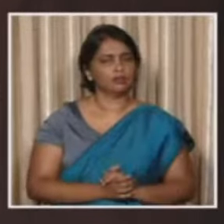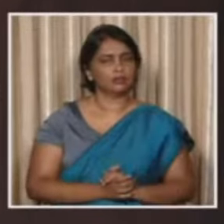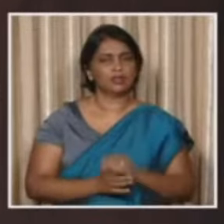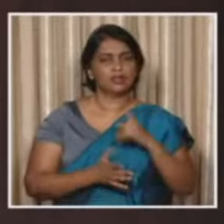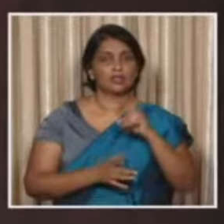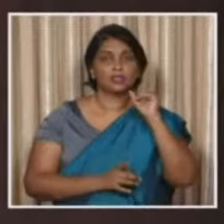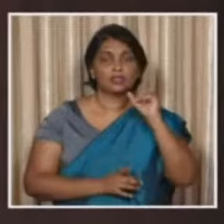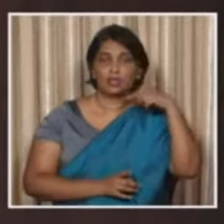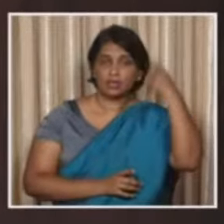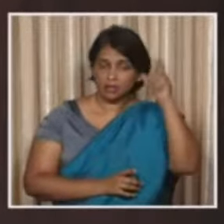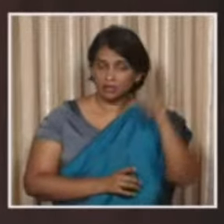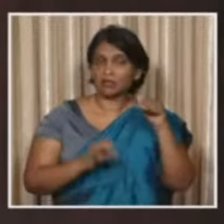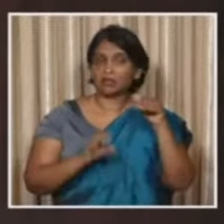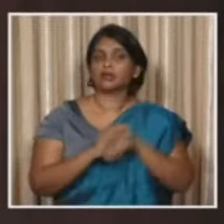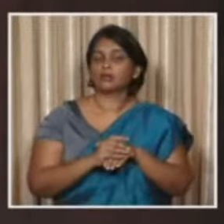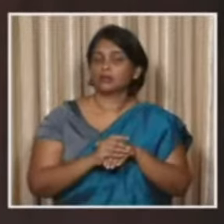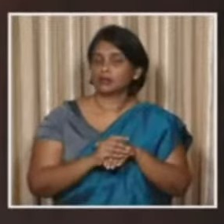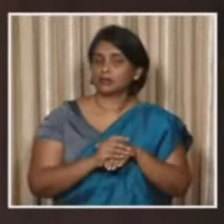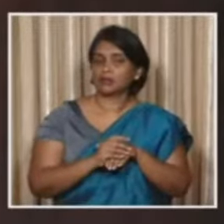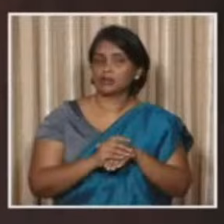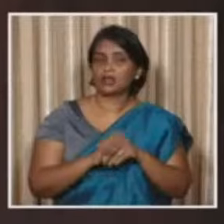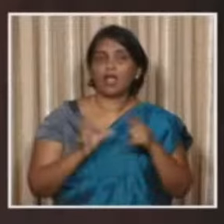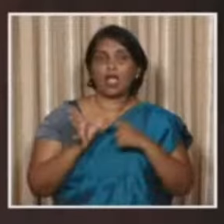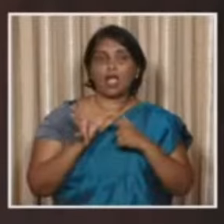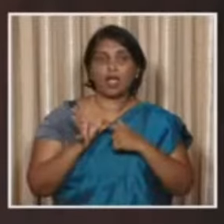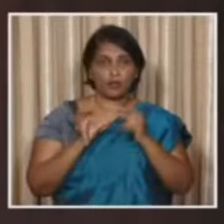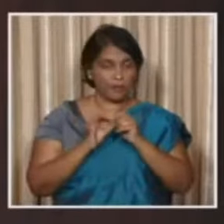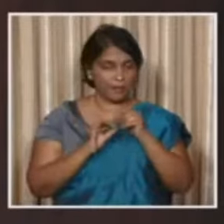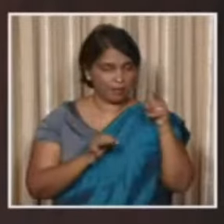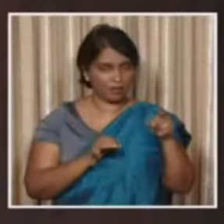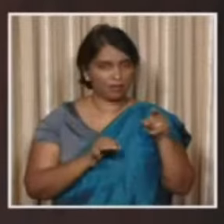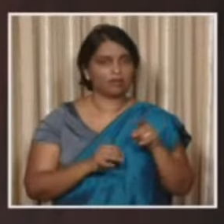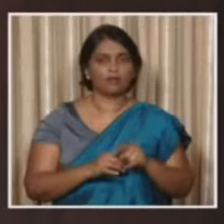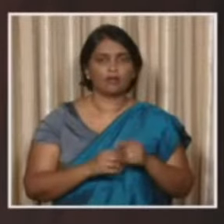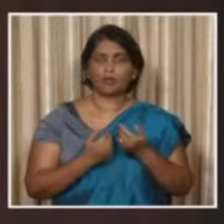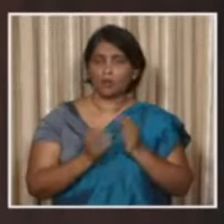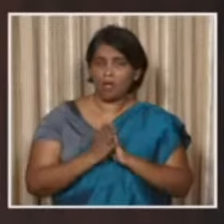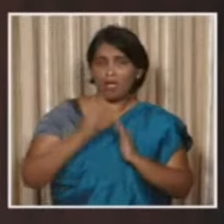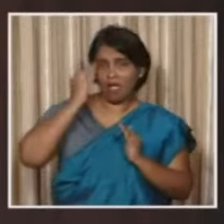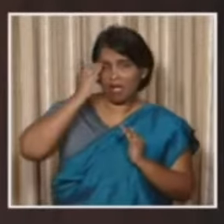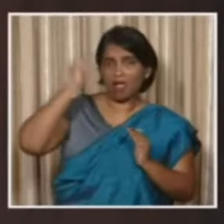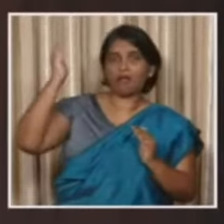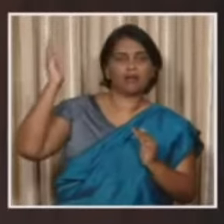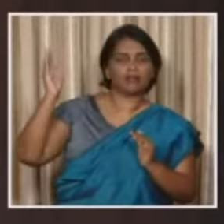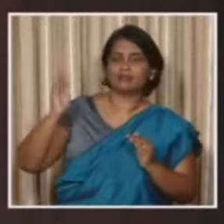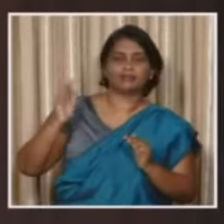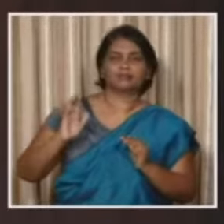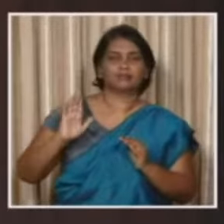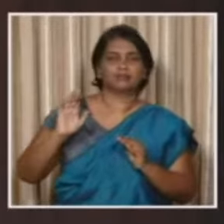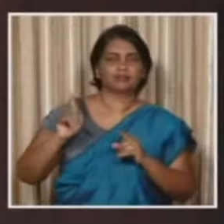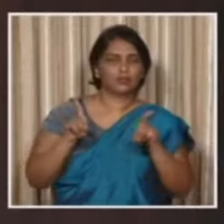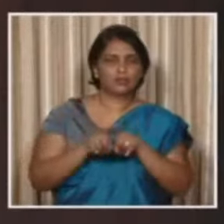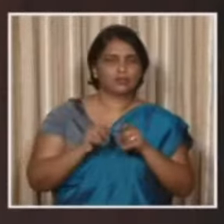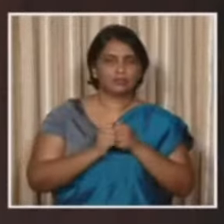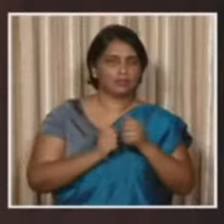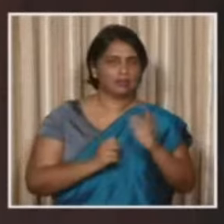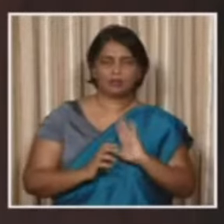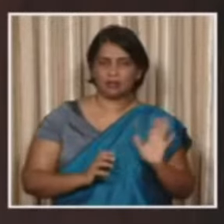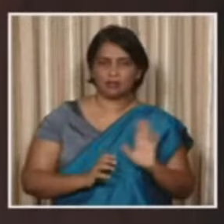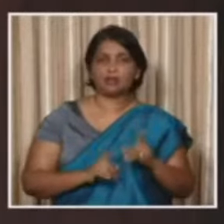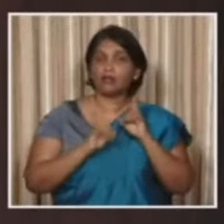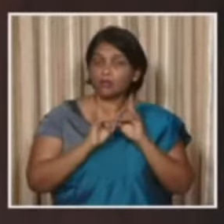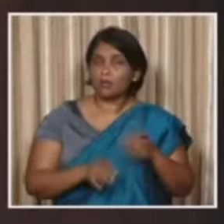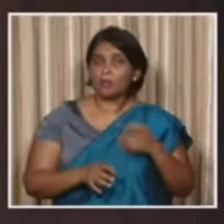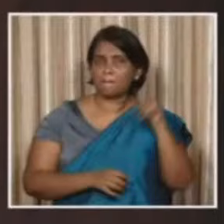චන්ද්‍රිකා කුමාරතුංග මැතිණියටද හිටියා. අනුර බණ්ඩාරනායක මැතිතුමා. තමන්ගේ අක්කව අක්කයි කියලා එහෙම කරුවේ නැහැ එතුමා. ඒක අපිට